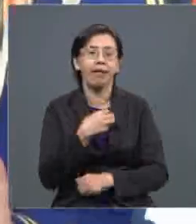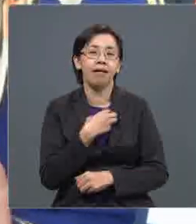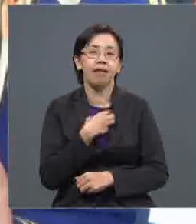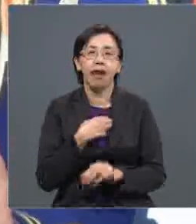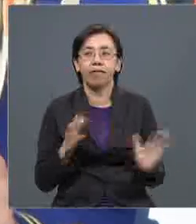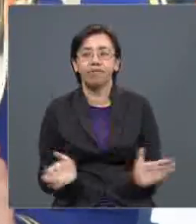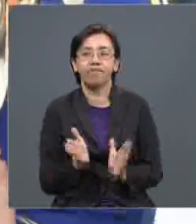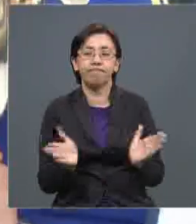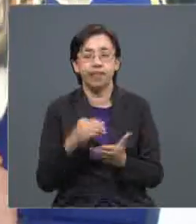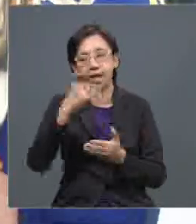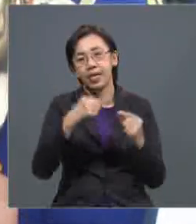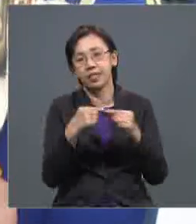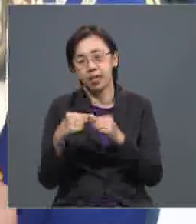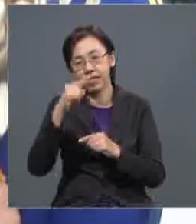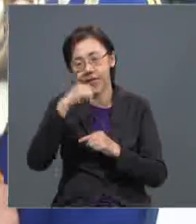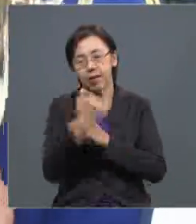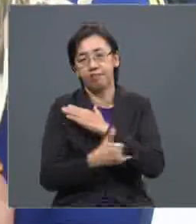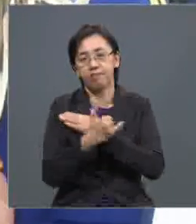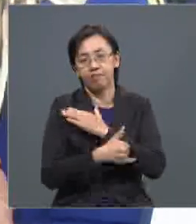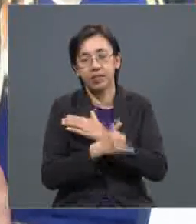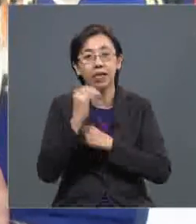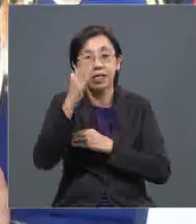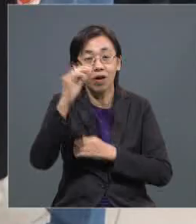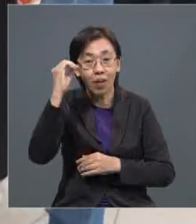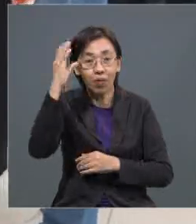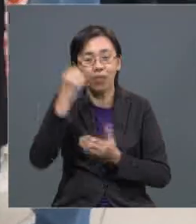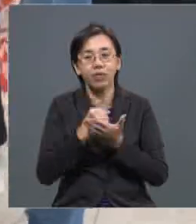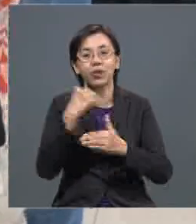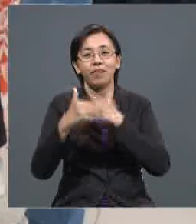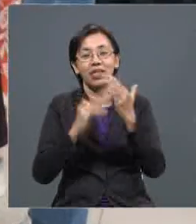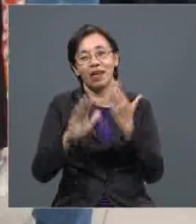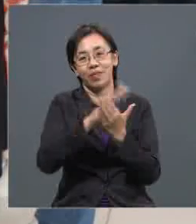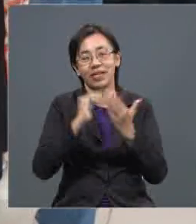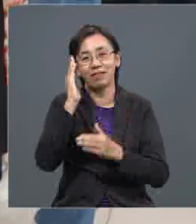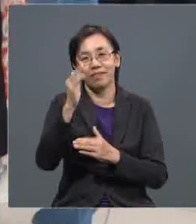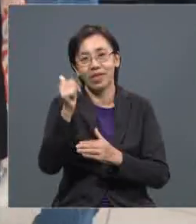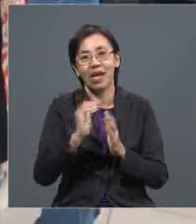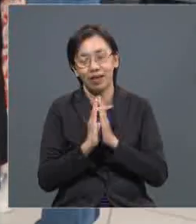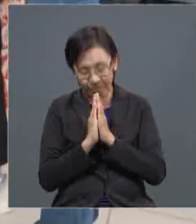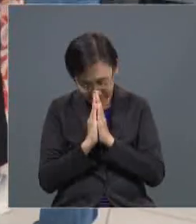สนับสนุนให้เรียนต่อทั้งในและต่างประเทศจะได้นำความรู้มาช่วยพัฒนาประเทศต่อไปครับ